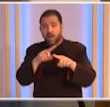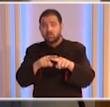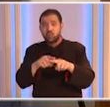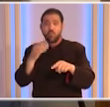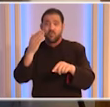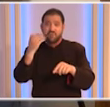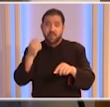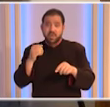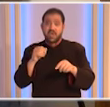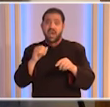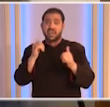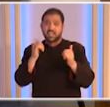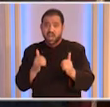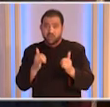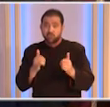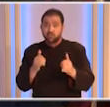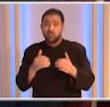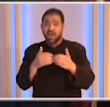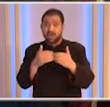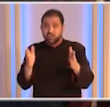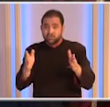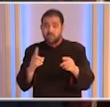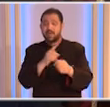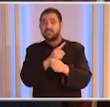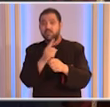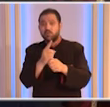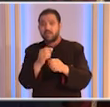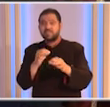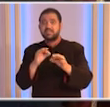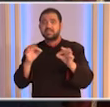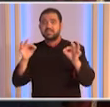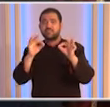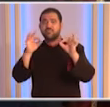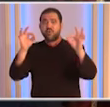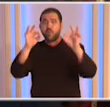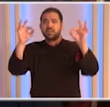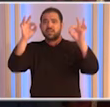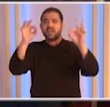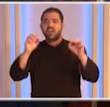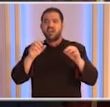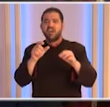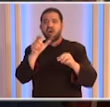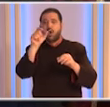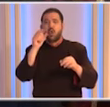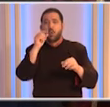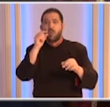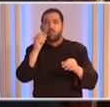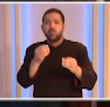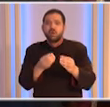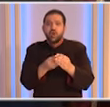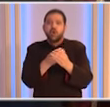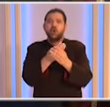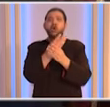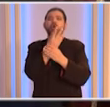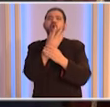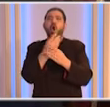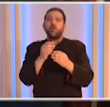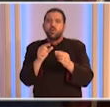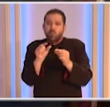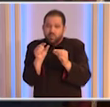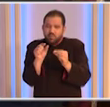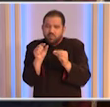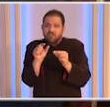spermazoizul bărbatului, din clipa aceea a început să lucreze, să se dezvolte ființa umană. Cu suflet, cu